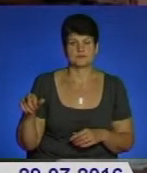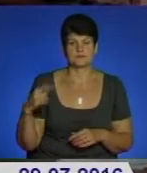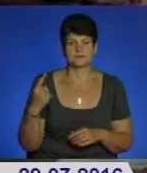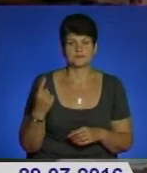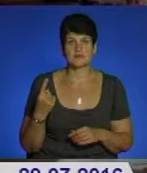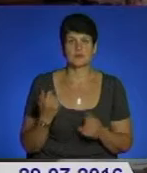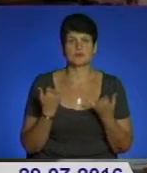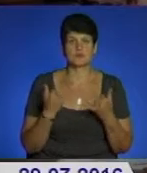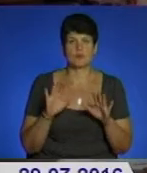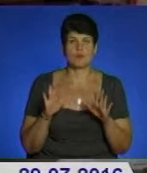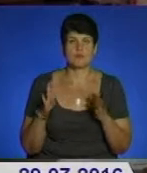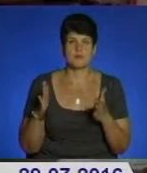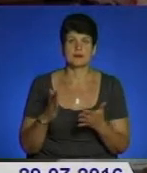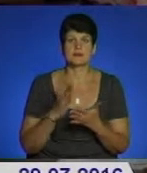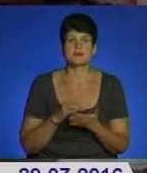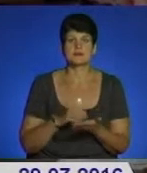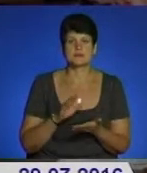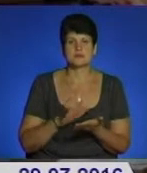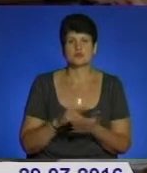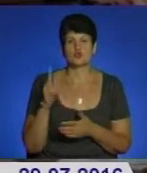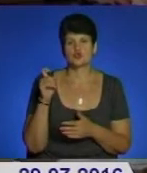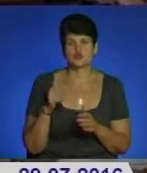даний момент зареєстровано